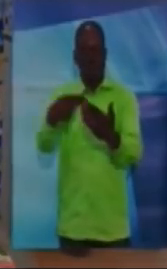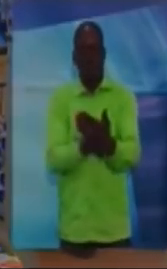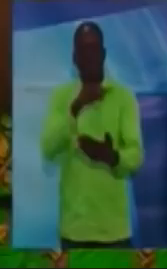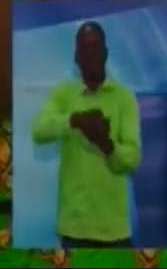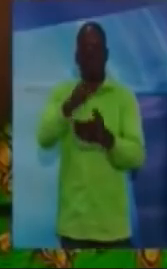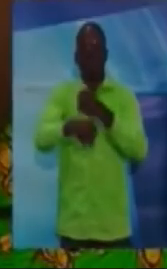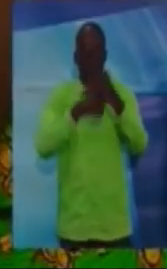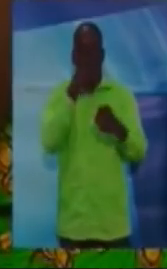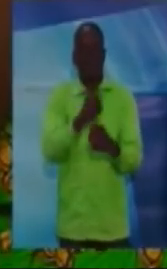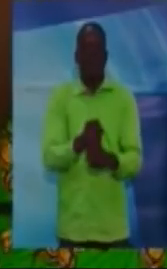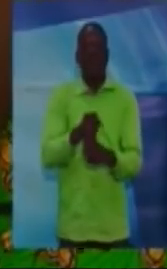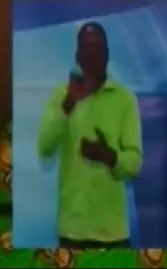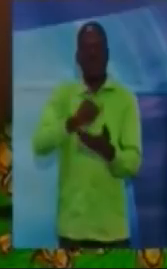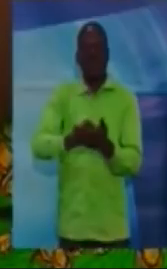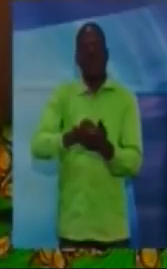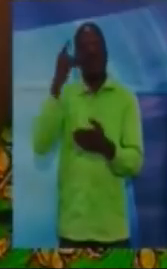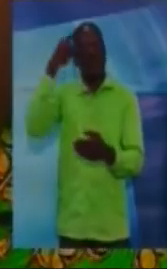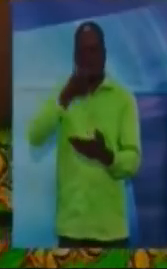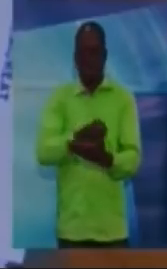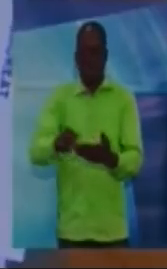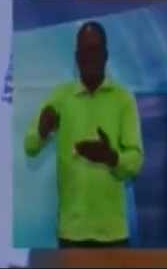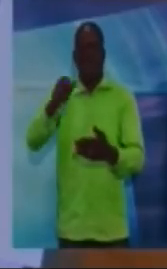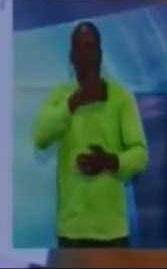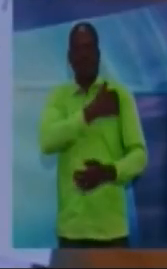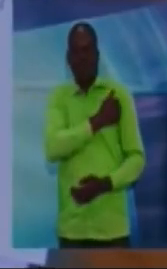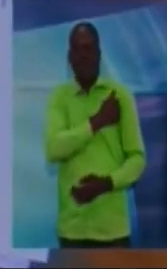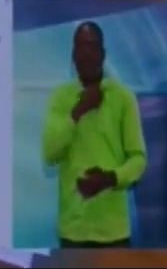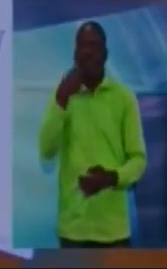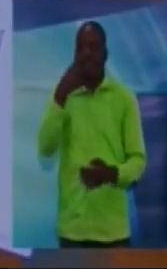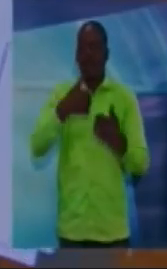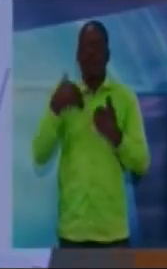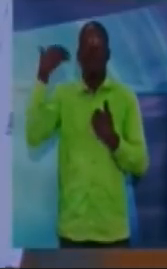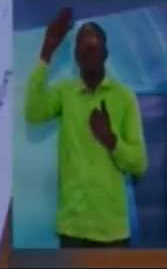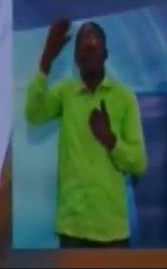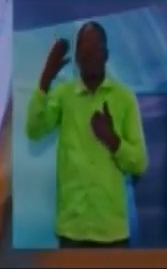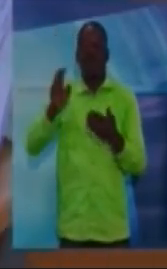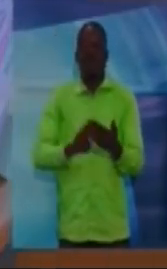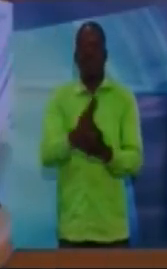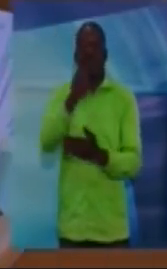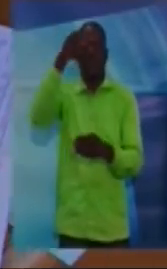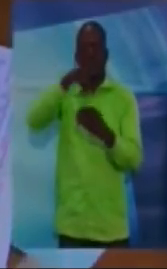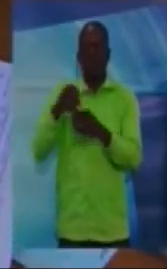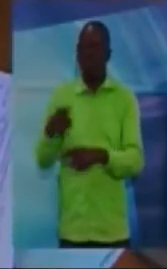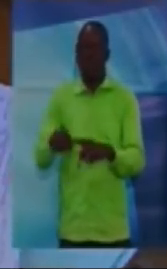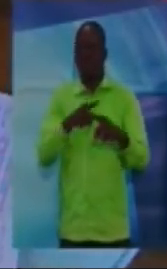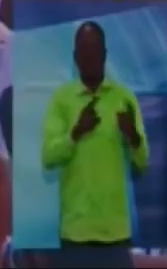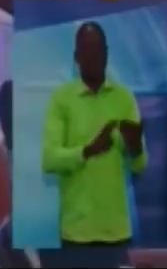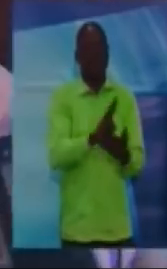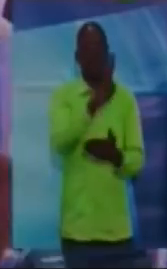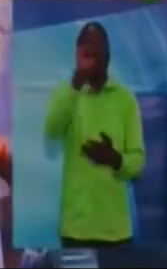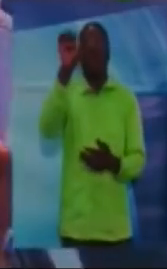année se situe au niveau de l'étape de l'inscription des candidats qui auront réussi l'épreuve dans les différentes universités du